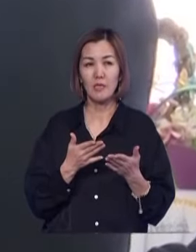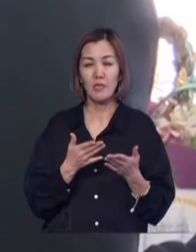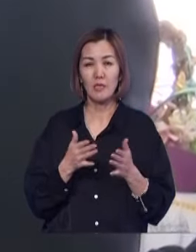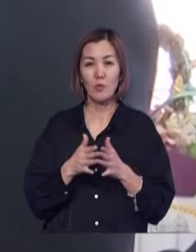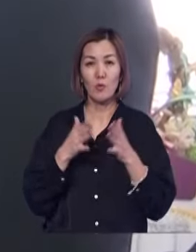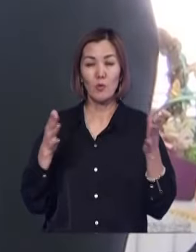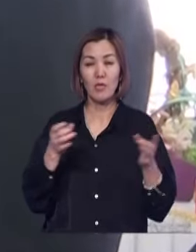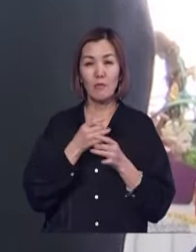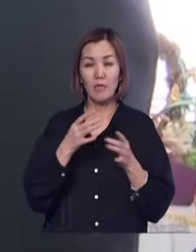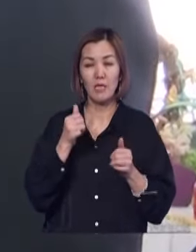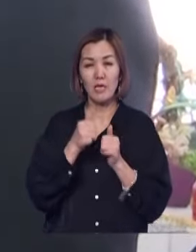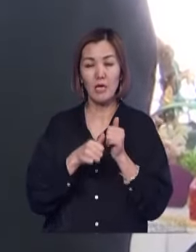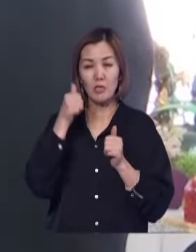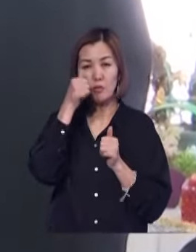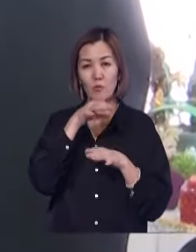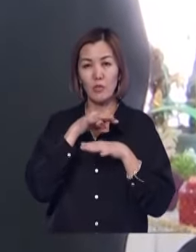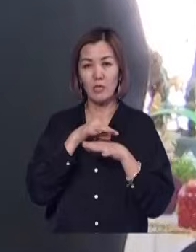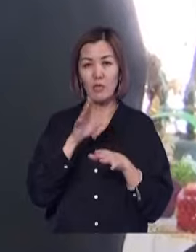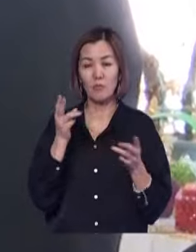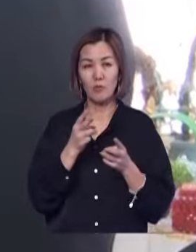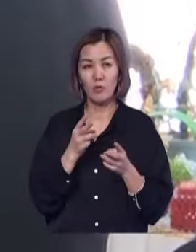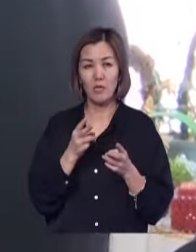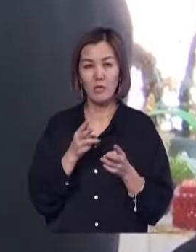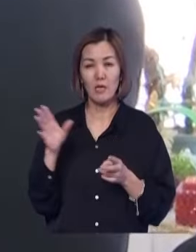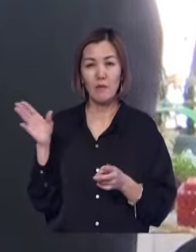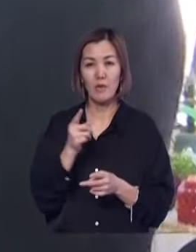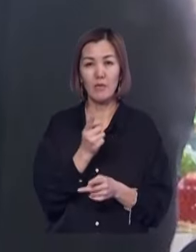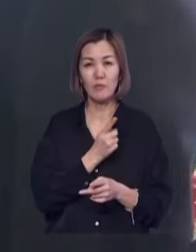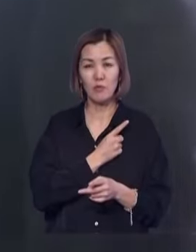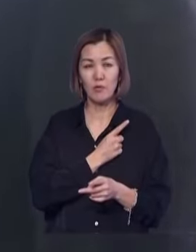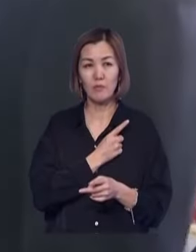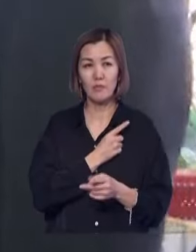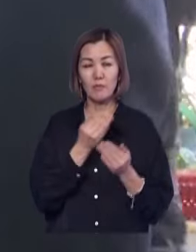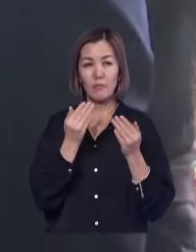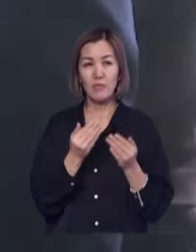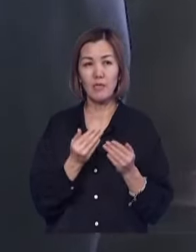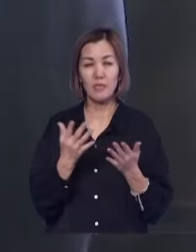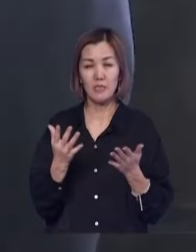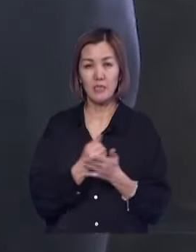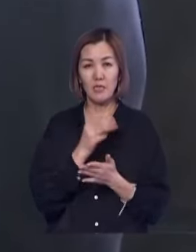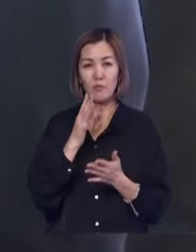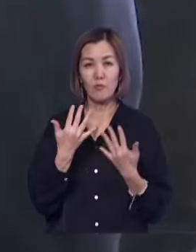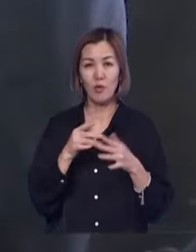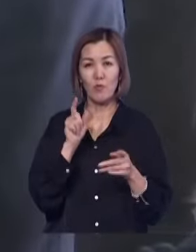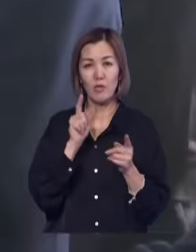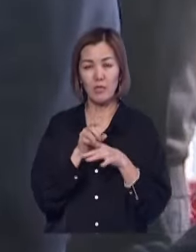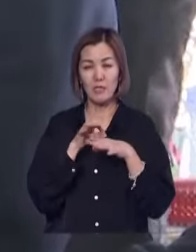үлкен мереке жыл сайын енді барлығымыз күтеміз. Биыл сәтті болсын ауылға келдік.